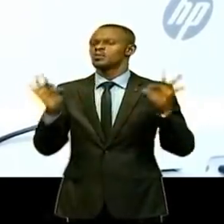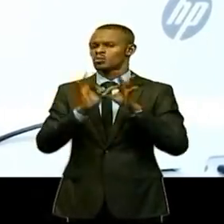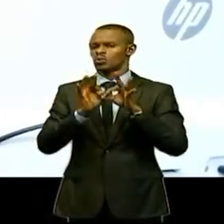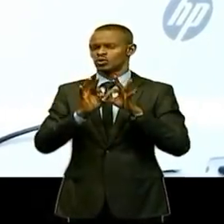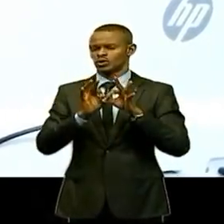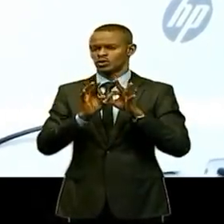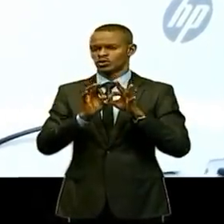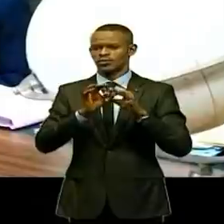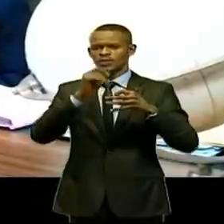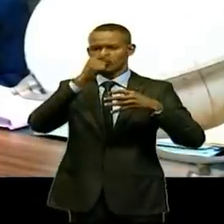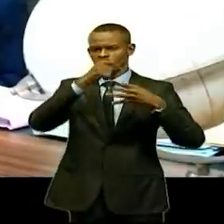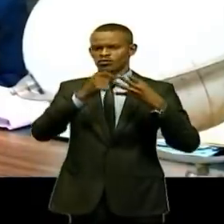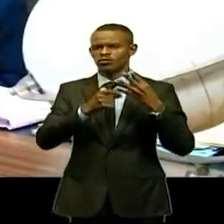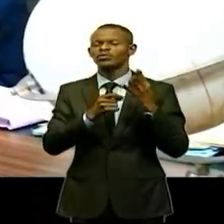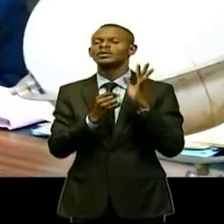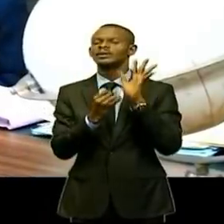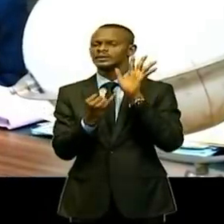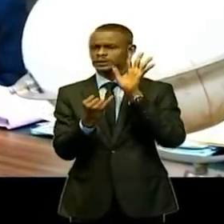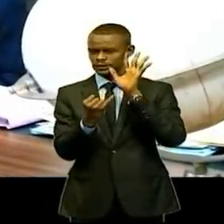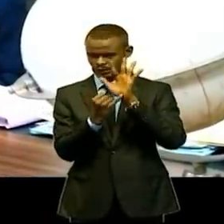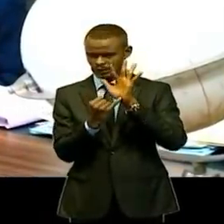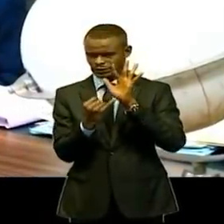6 blocs œuvrant respectivement